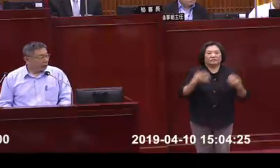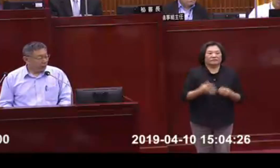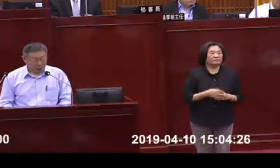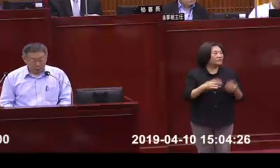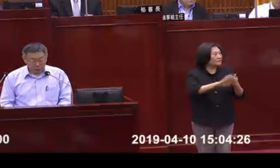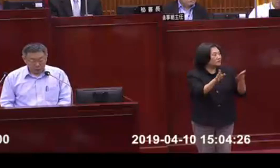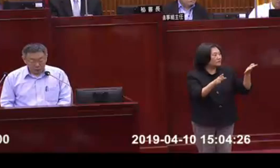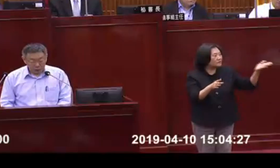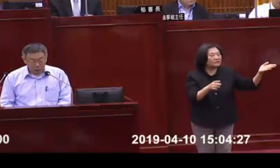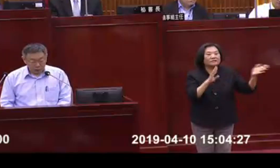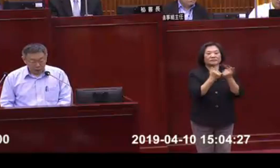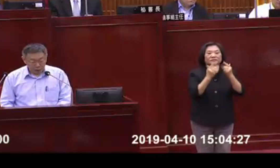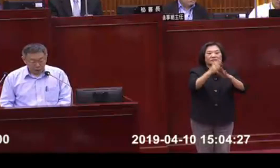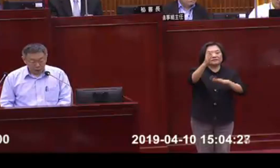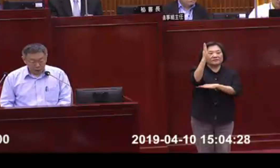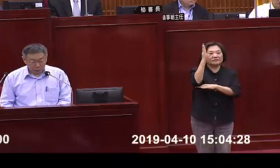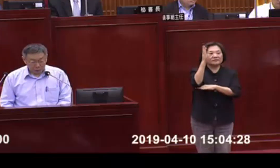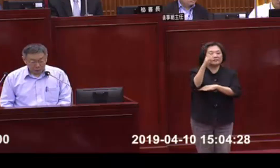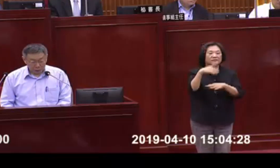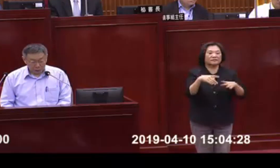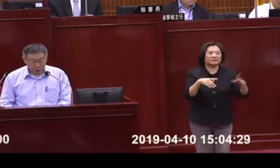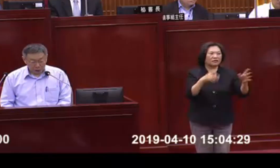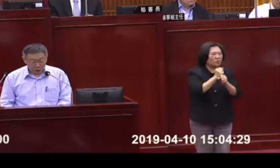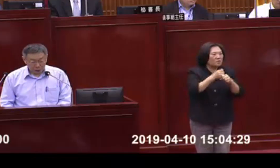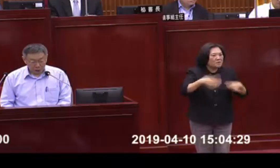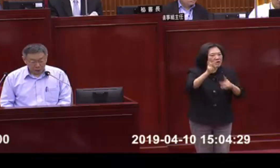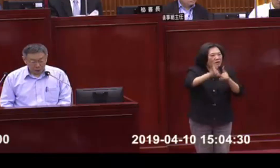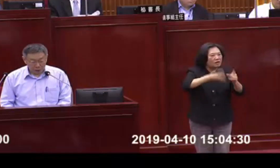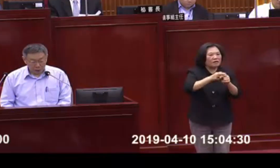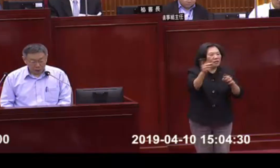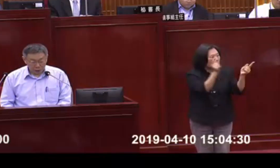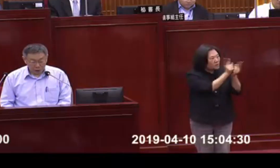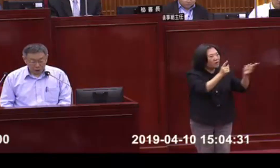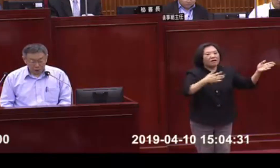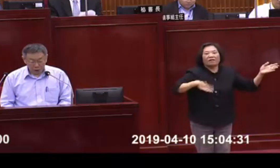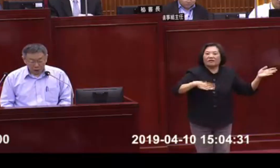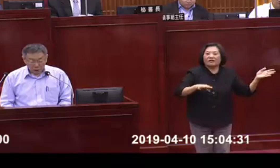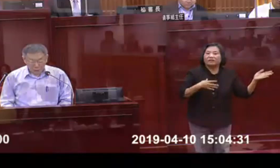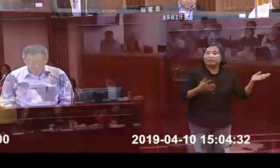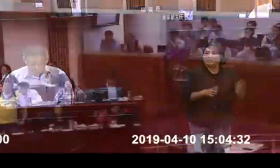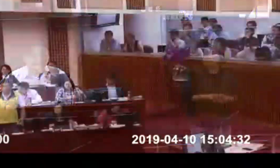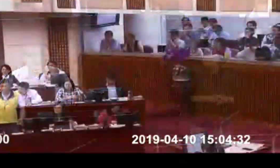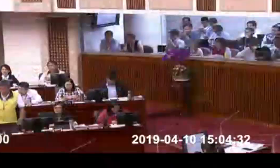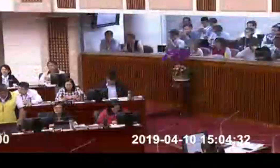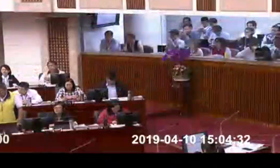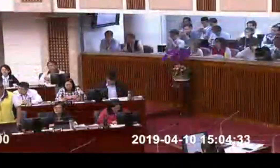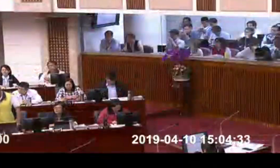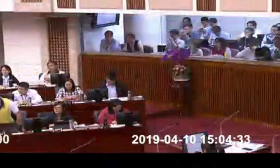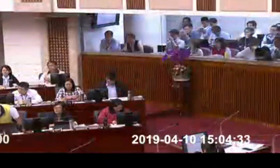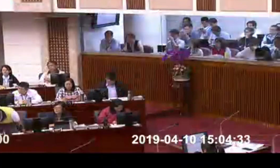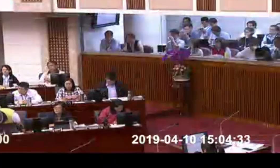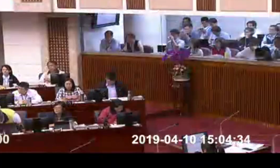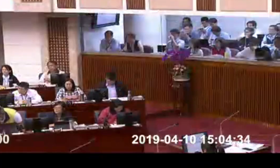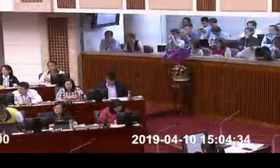上来，我想在台北市政府应该工作超过30年了，大家都对他非常的熟悉。那资讯局长是从